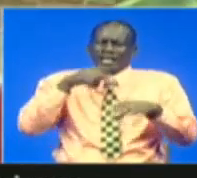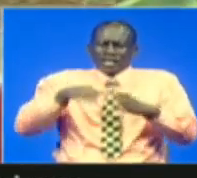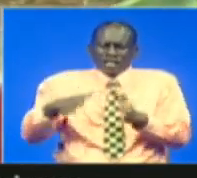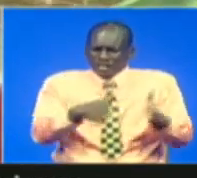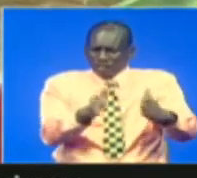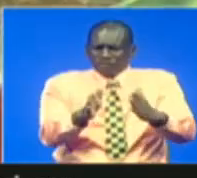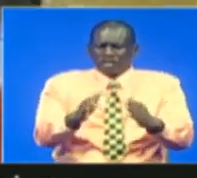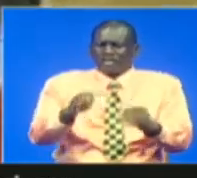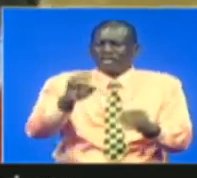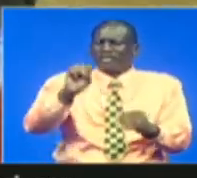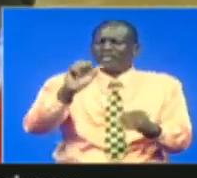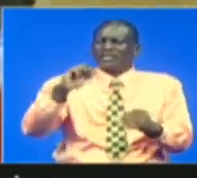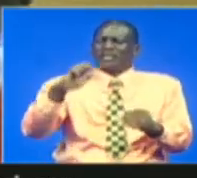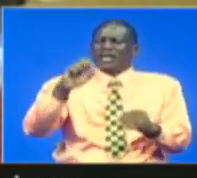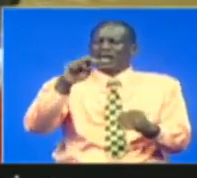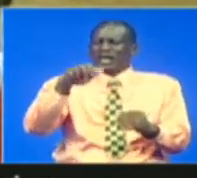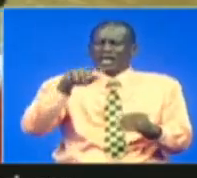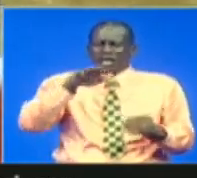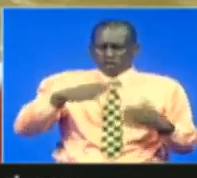uliopolewa jana jioni.